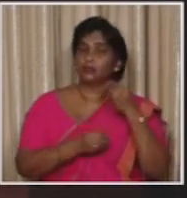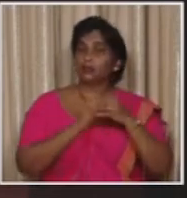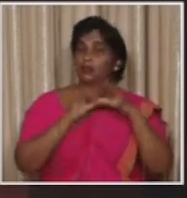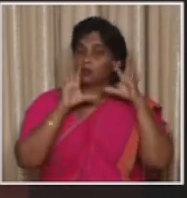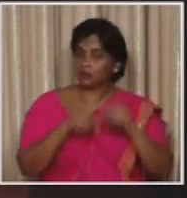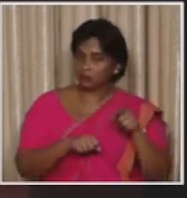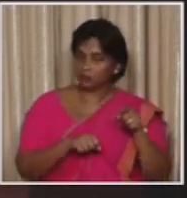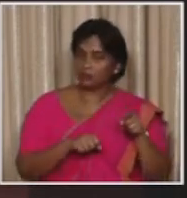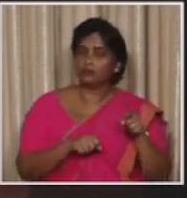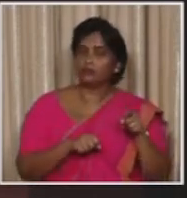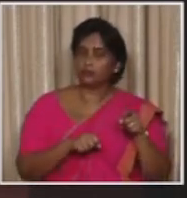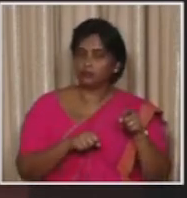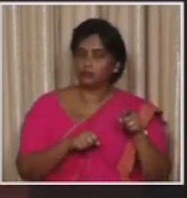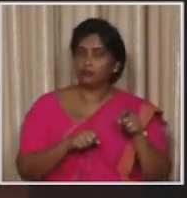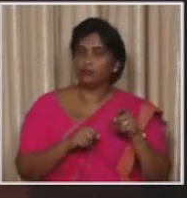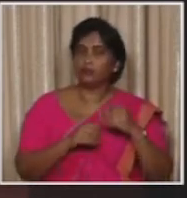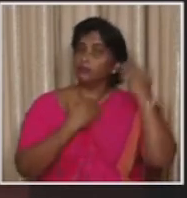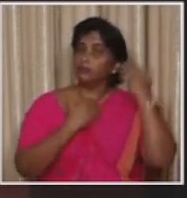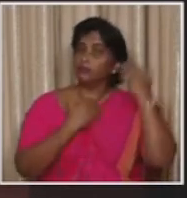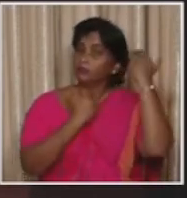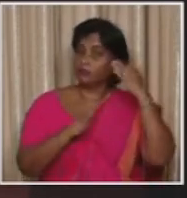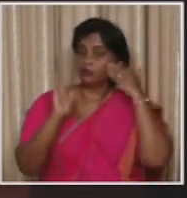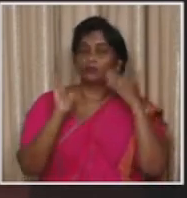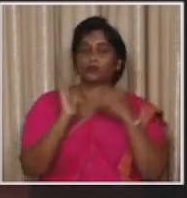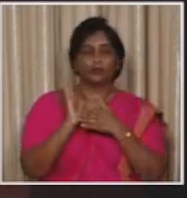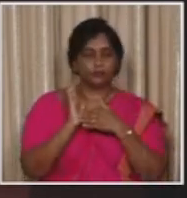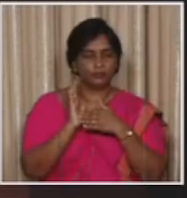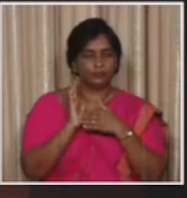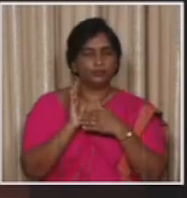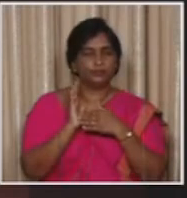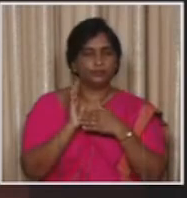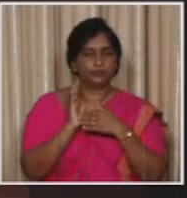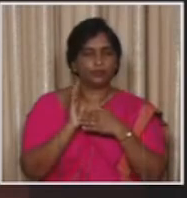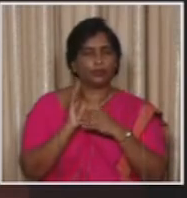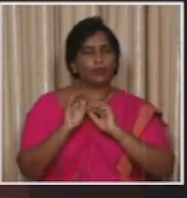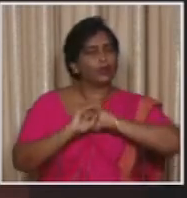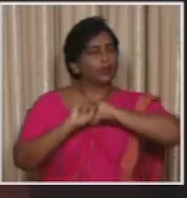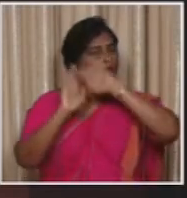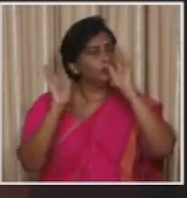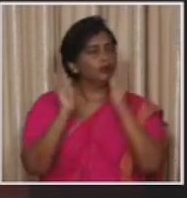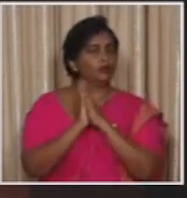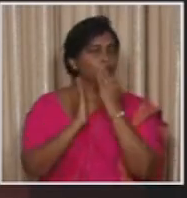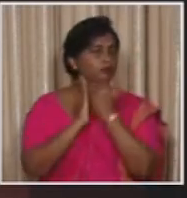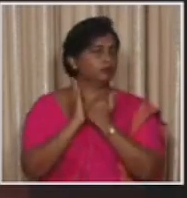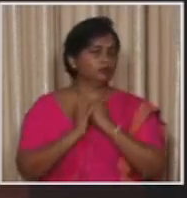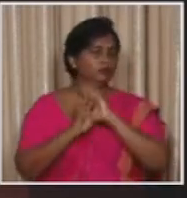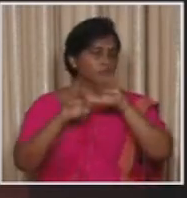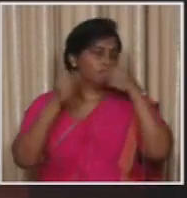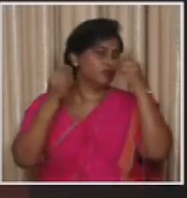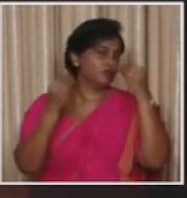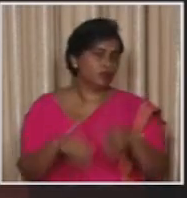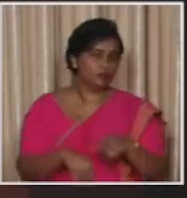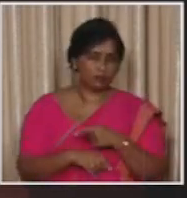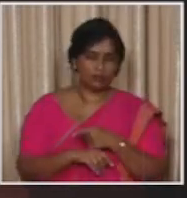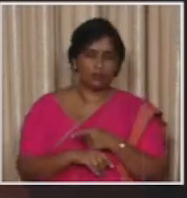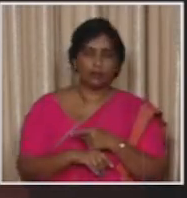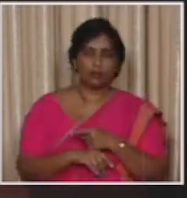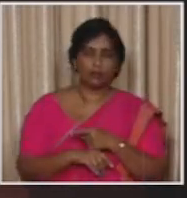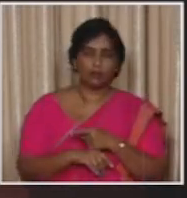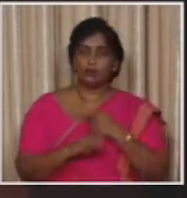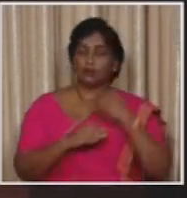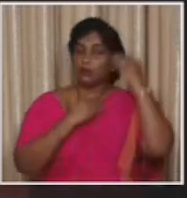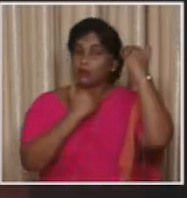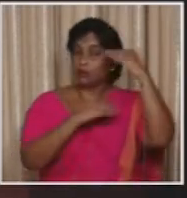කර්මාන්තකරුවන්, අපනයන ශේෂ්ත්‍ර හැම ශේෂ්ත්‍රයක්ම කඩා වැටිලා, අපනයන